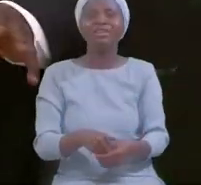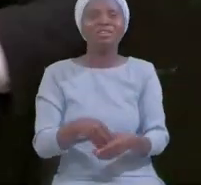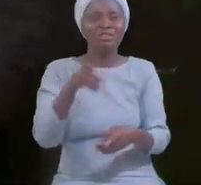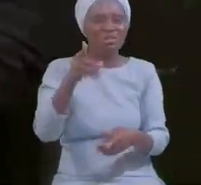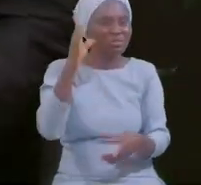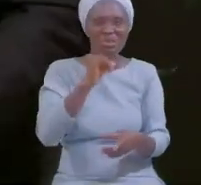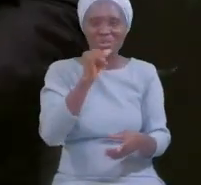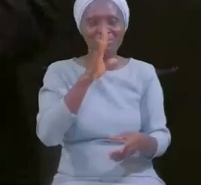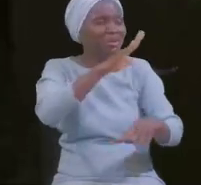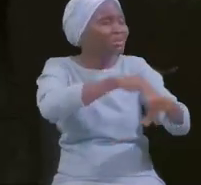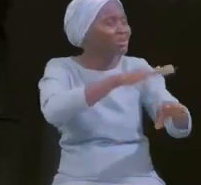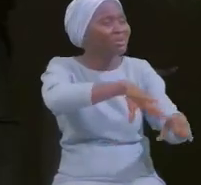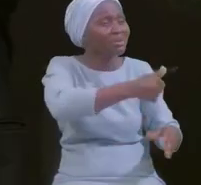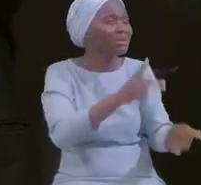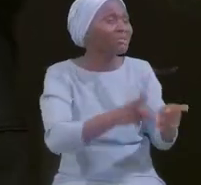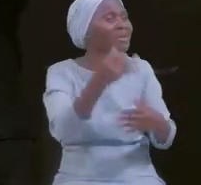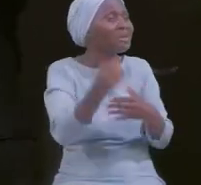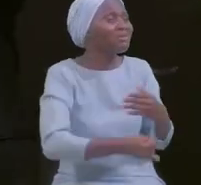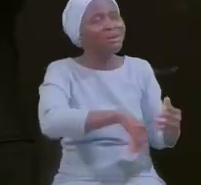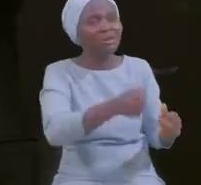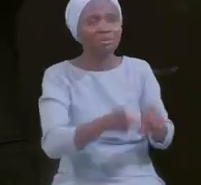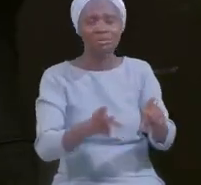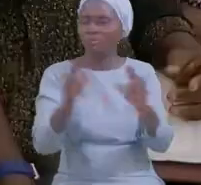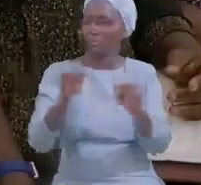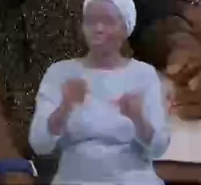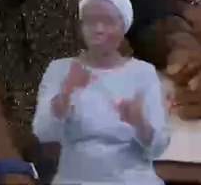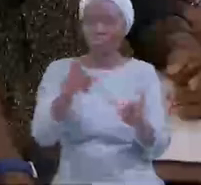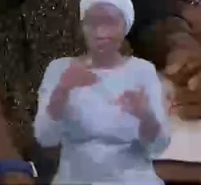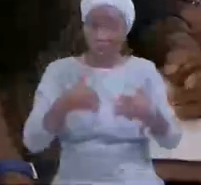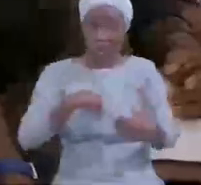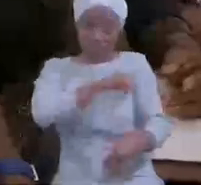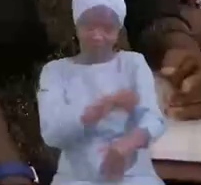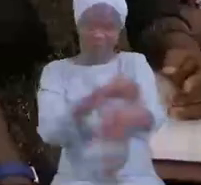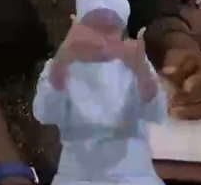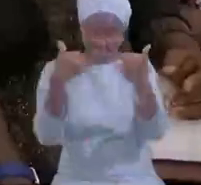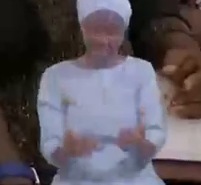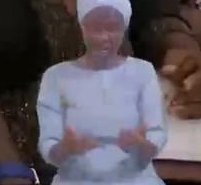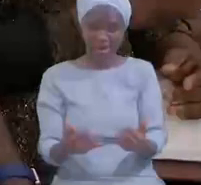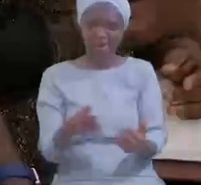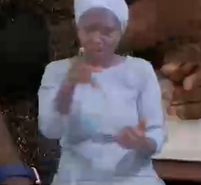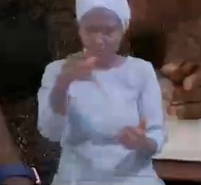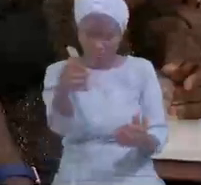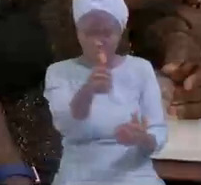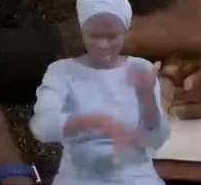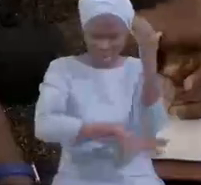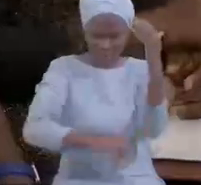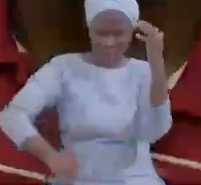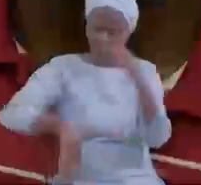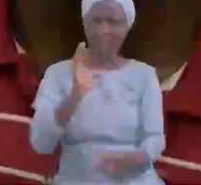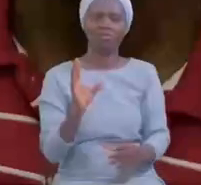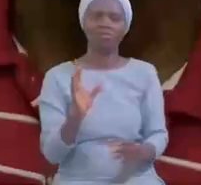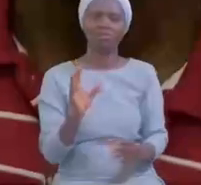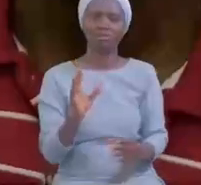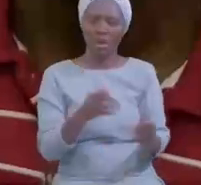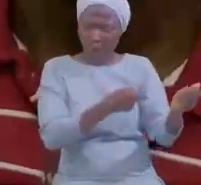autres. Maintenant, l'autorité est dans votre bouche, c'est avec vous. Arrachez cela, abattez